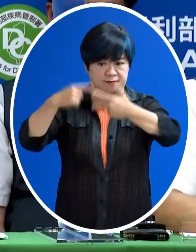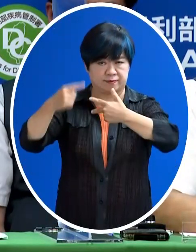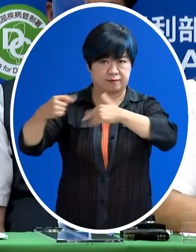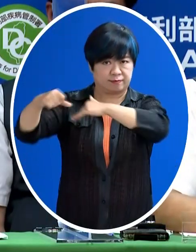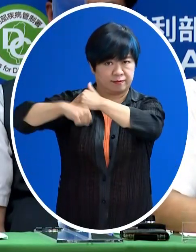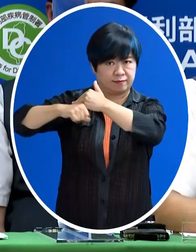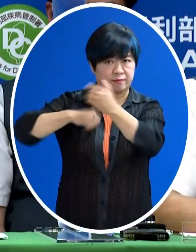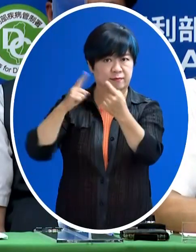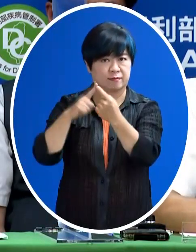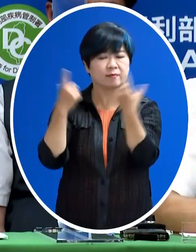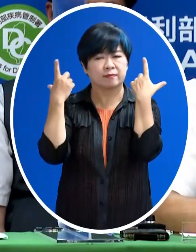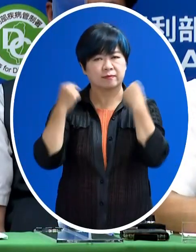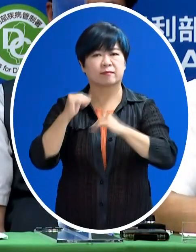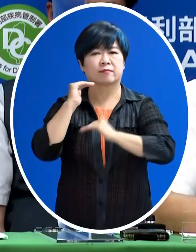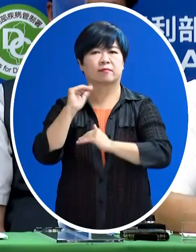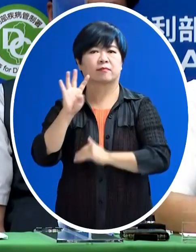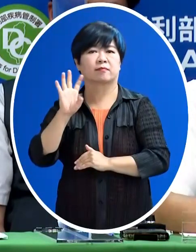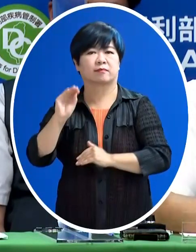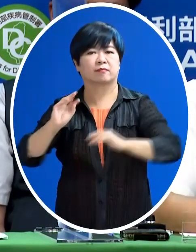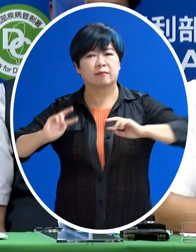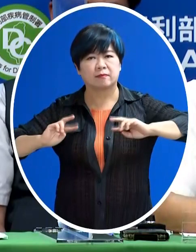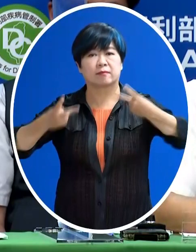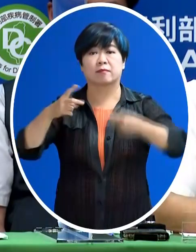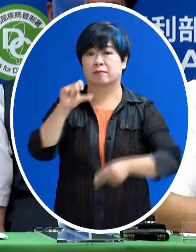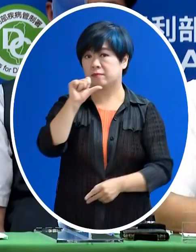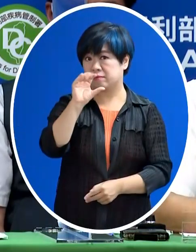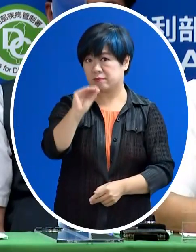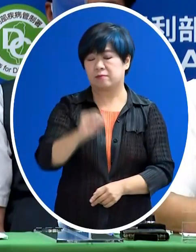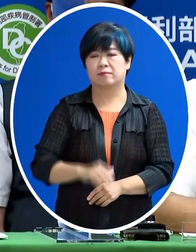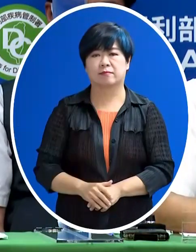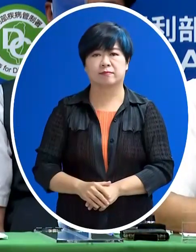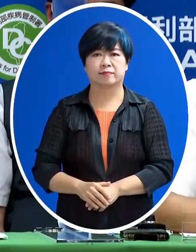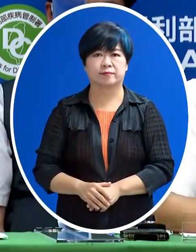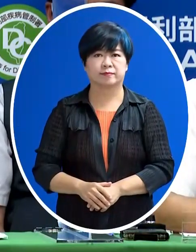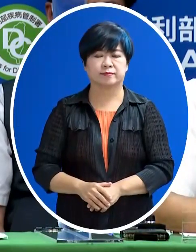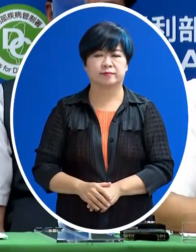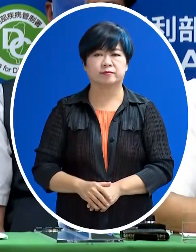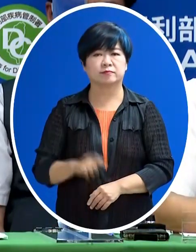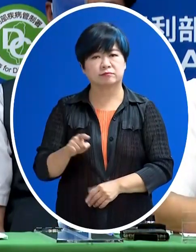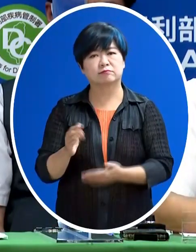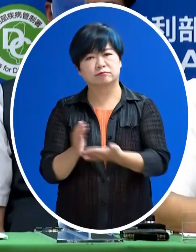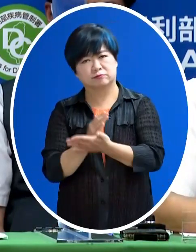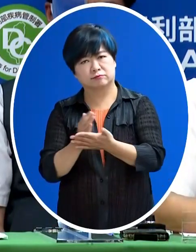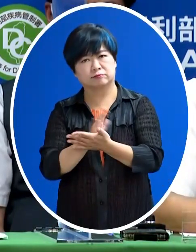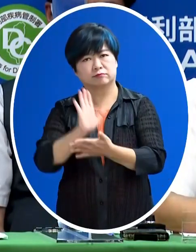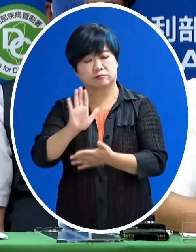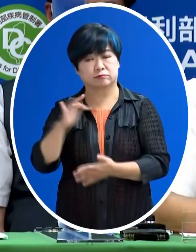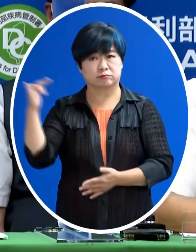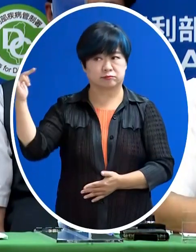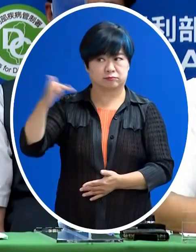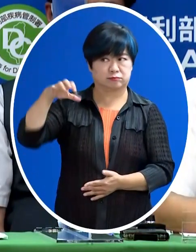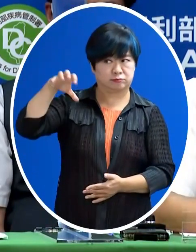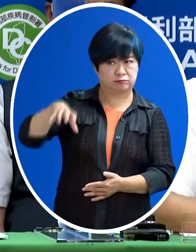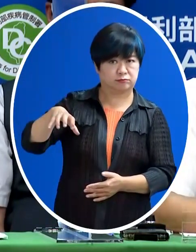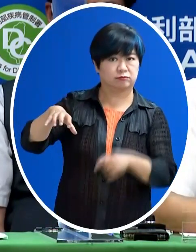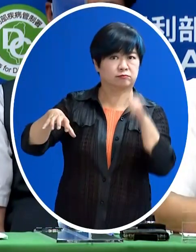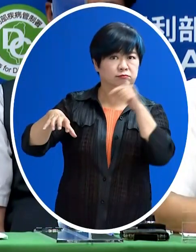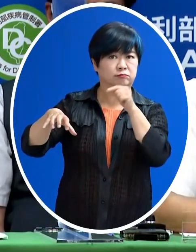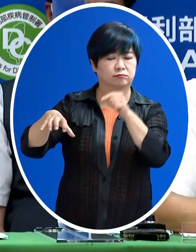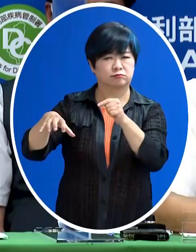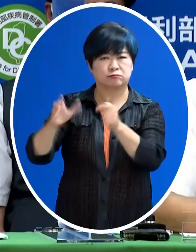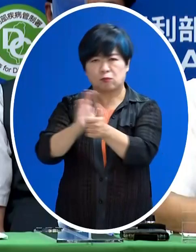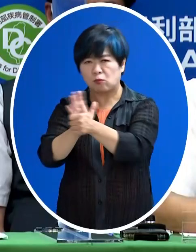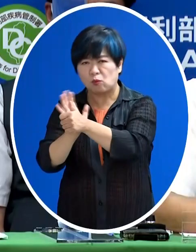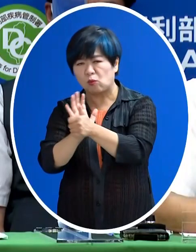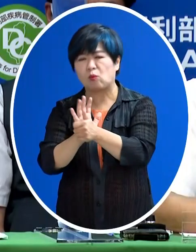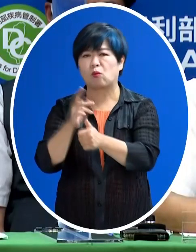数，那改从4万调升到5万。那么这个部分，我们也评估过在机场，的这个量能，